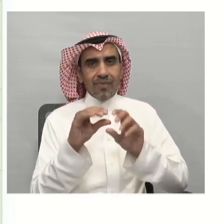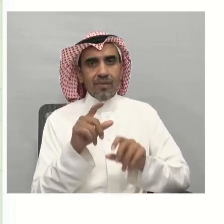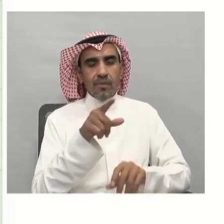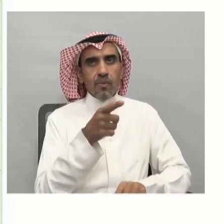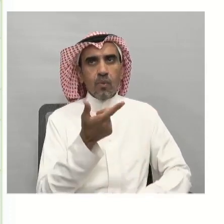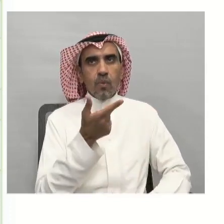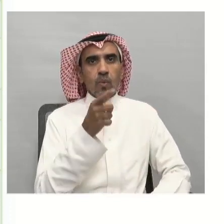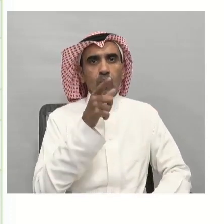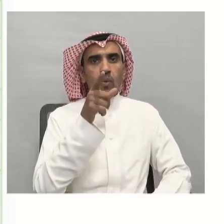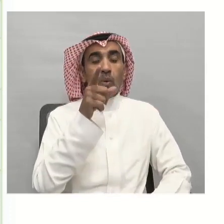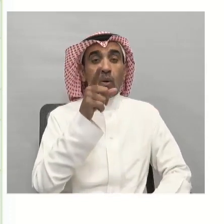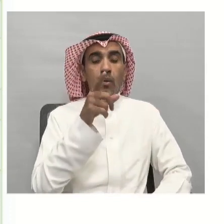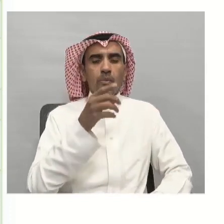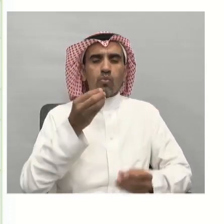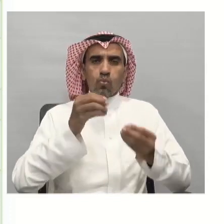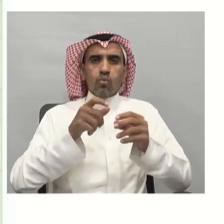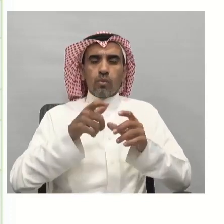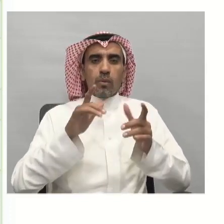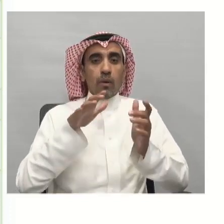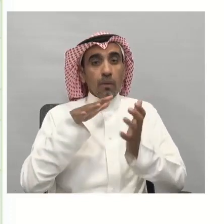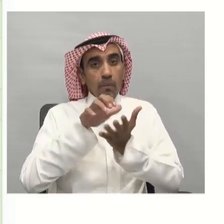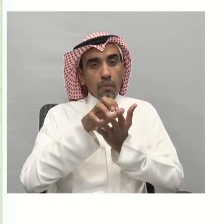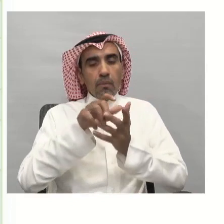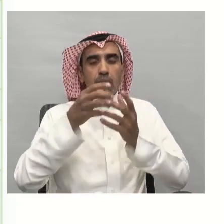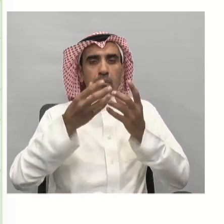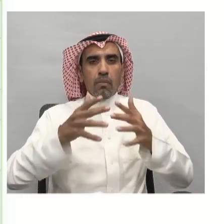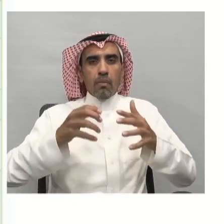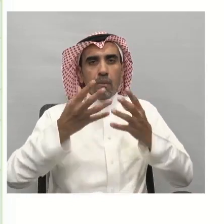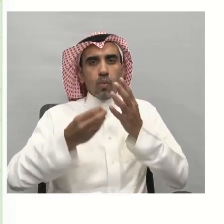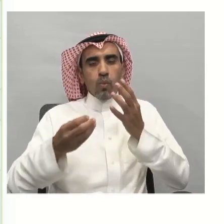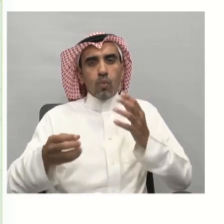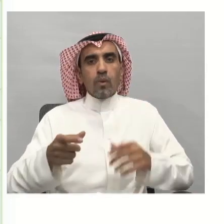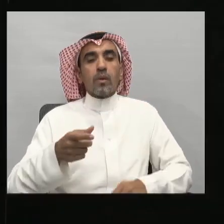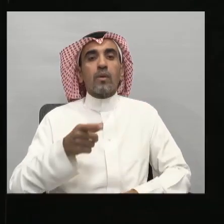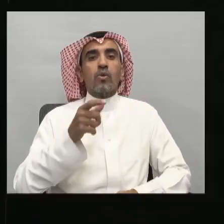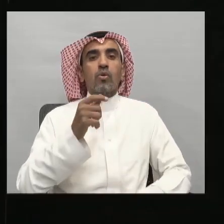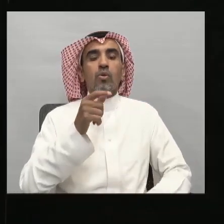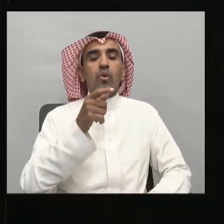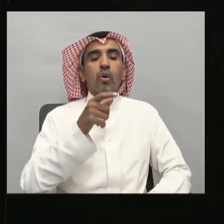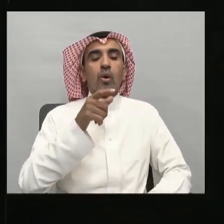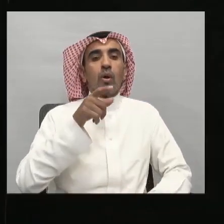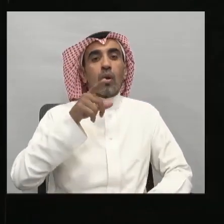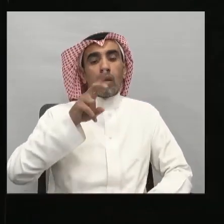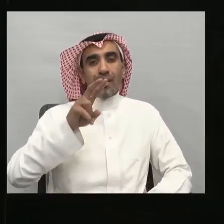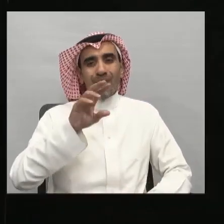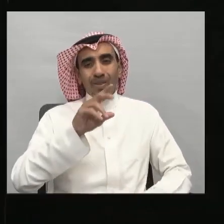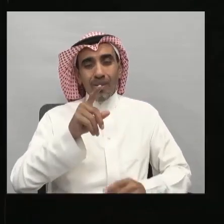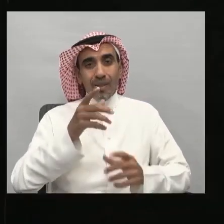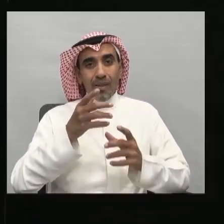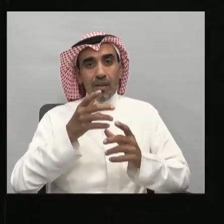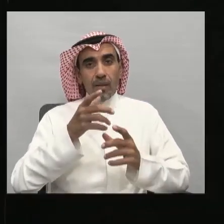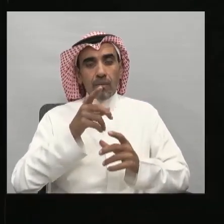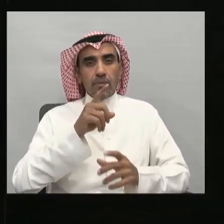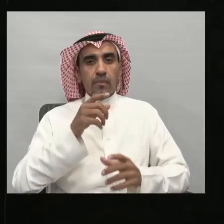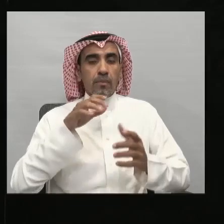ويتكاثر قنديل البحر طبعا جنسيا. أما الطور البوليبي بالنسبة للاسعات يكون فيه نوع التكاثر تكاثر